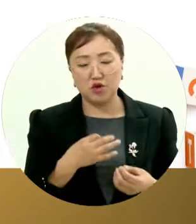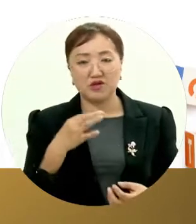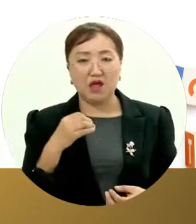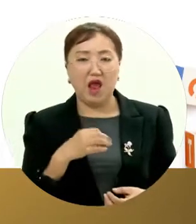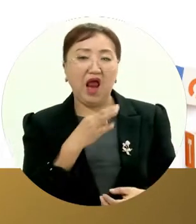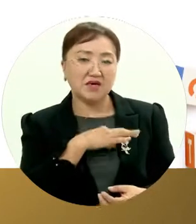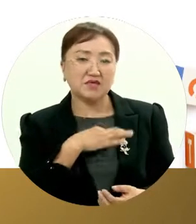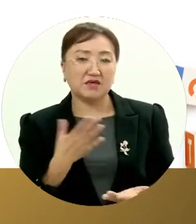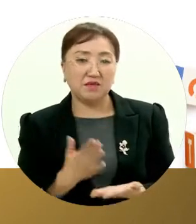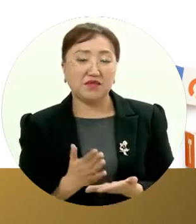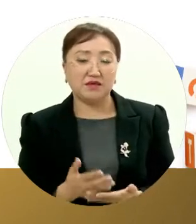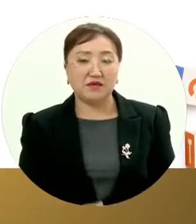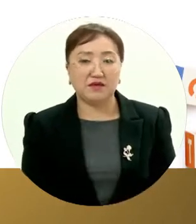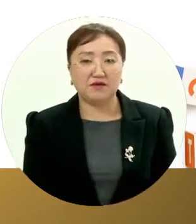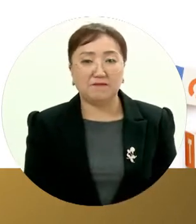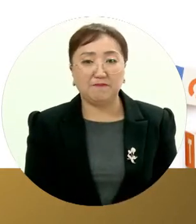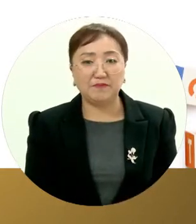байх нь.